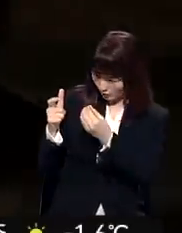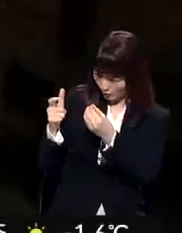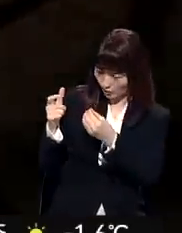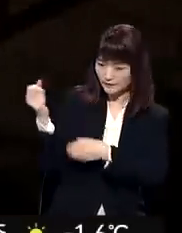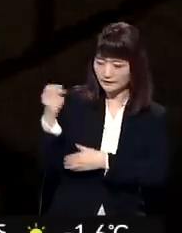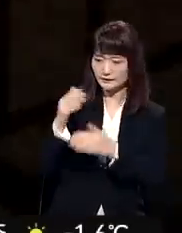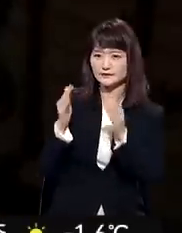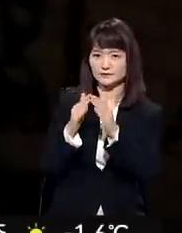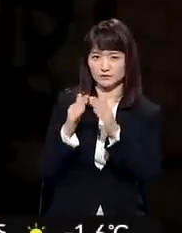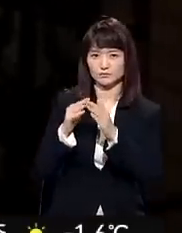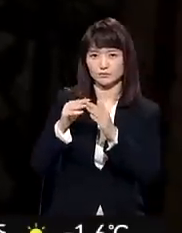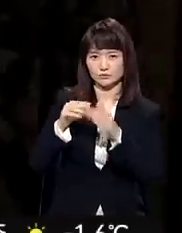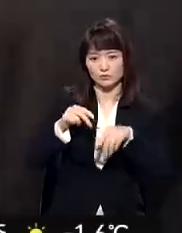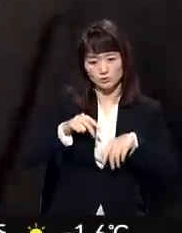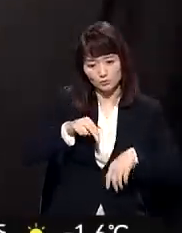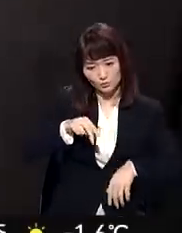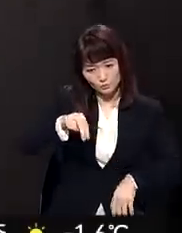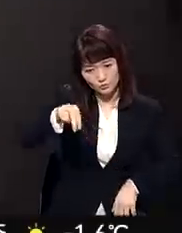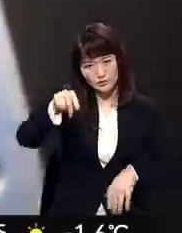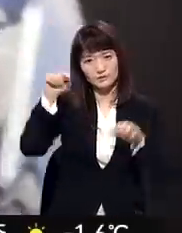아이 집으로 올라갔습니다